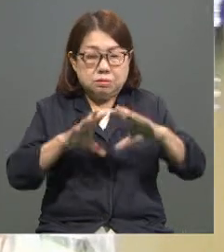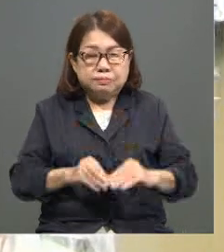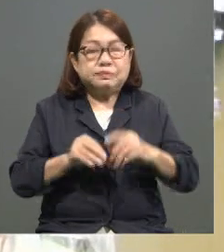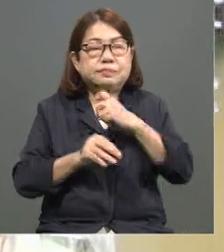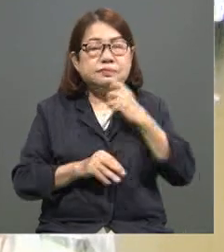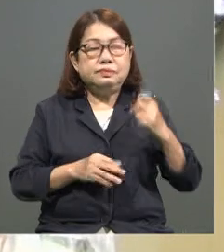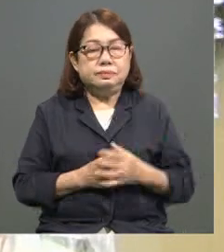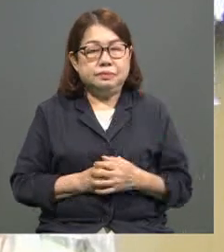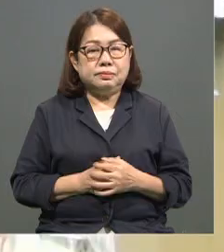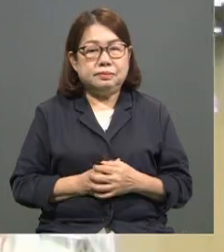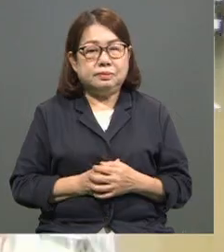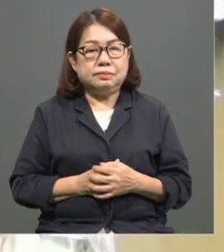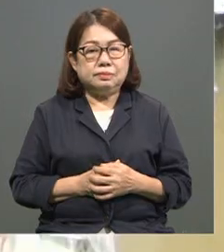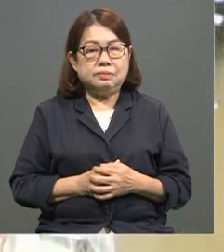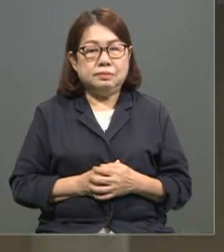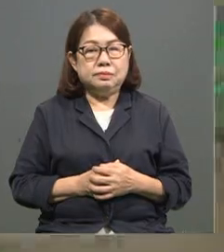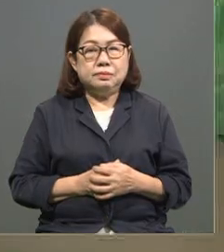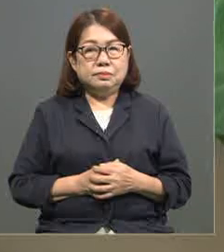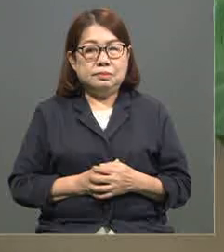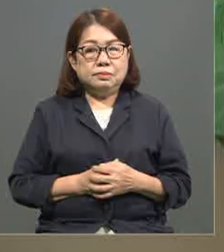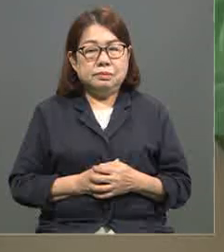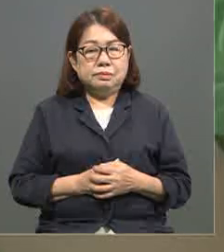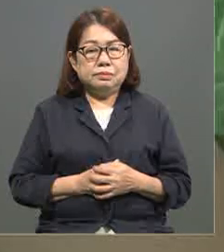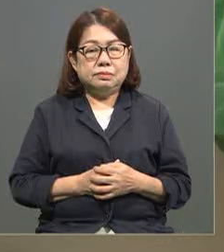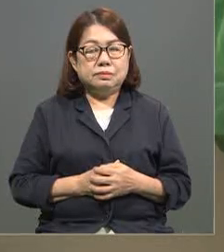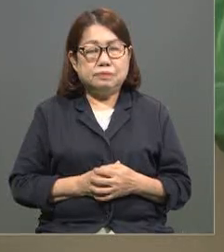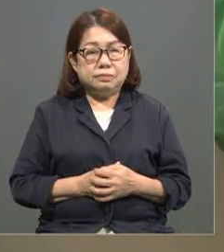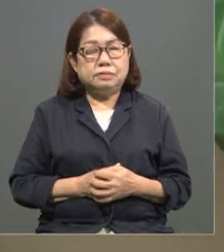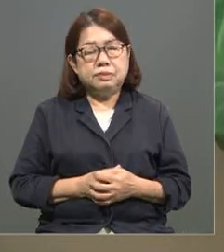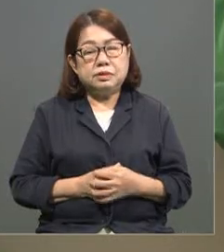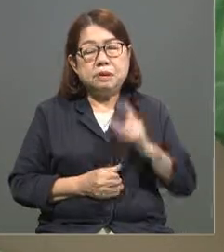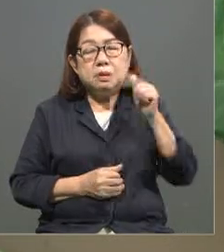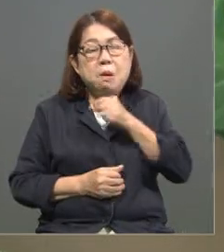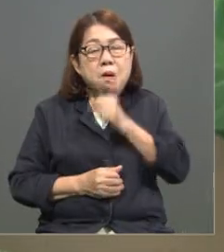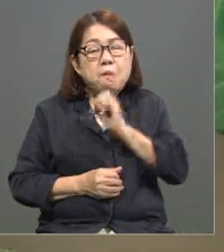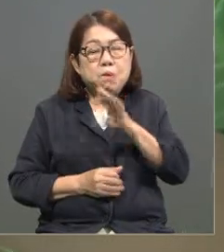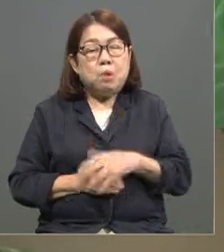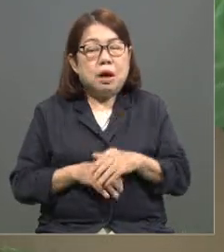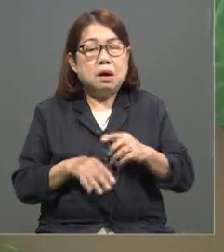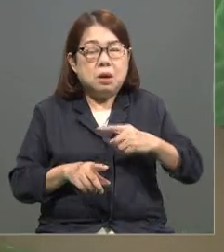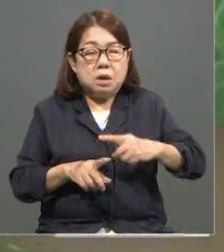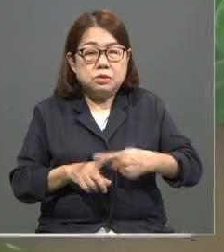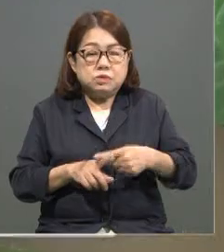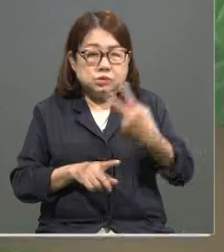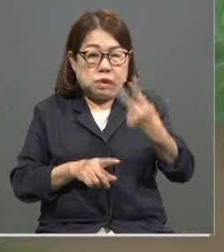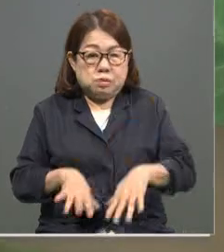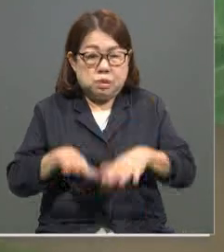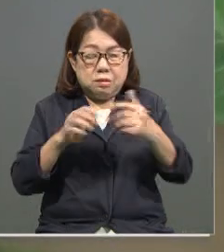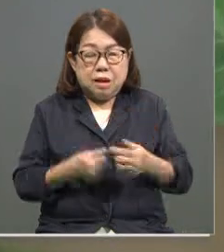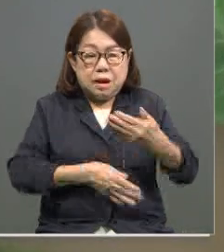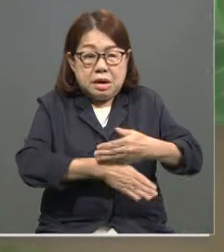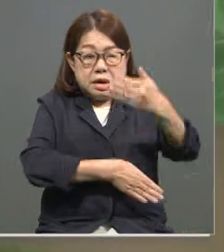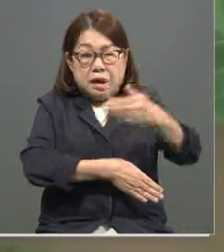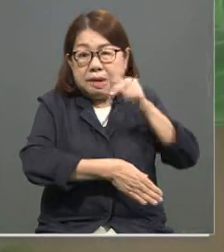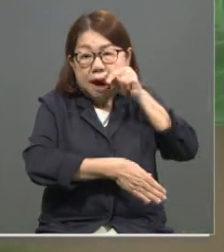ปกติค่ะไอ้เกือบ 2เดือนแล้วในเรื่องของการระบายน้ำจากเขื่อนเจ้า